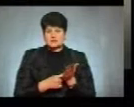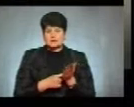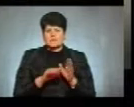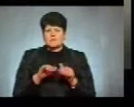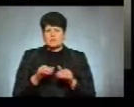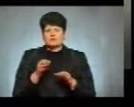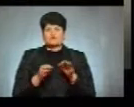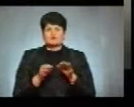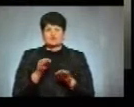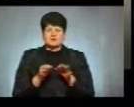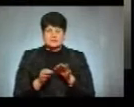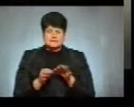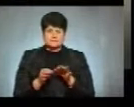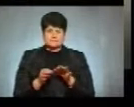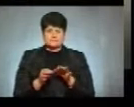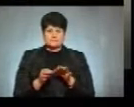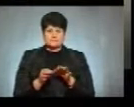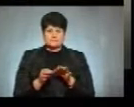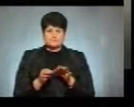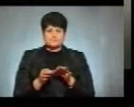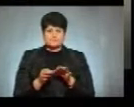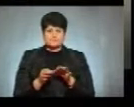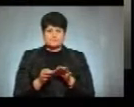потім в суді, власне, і